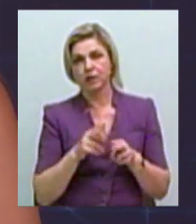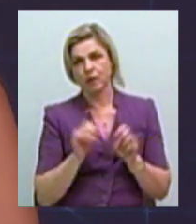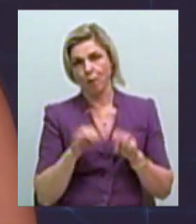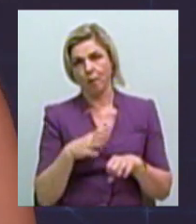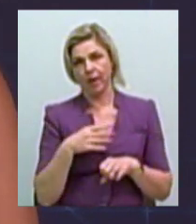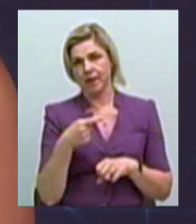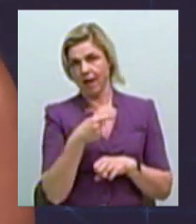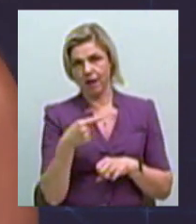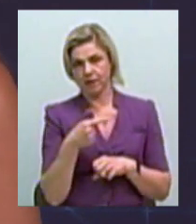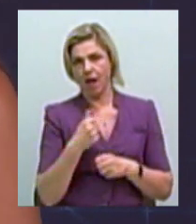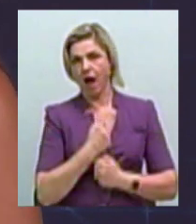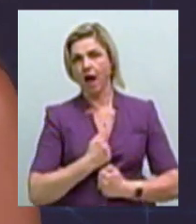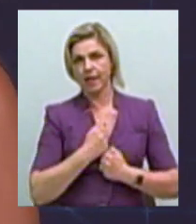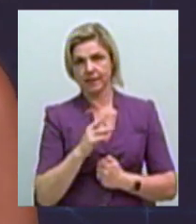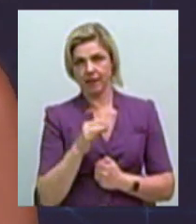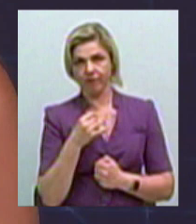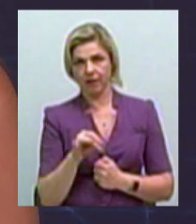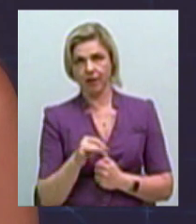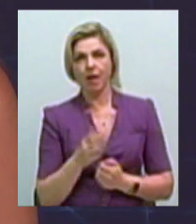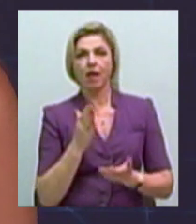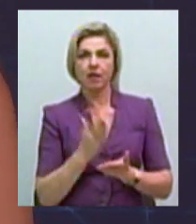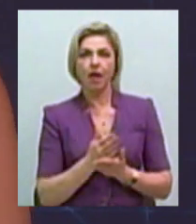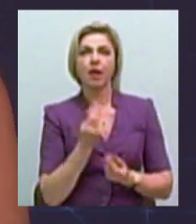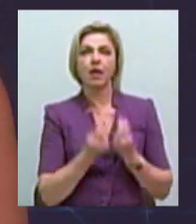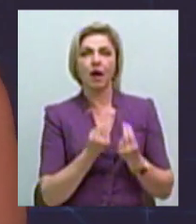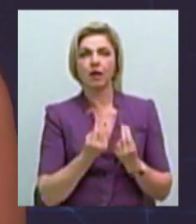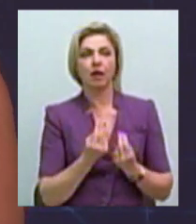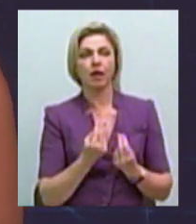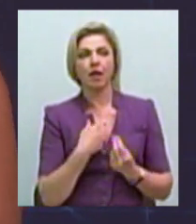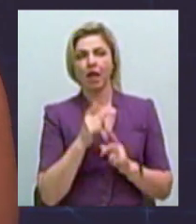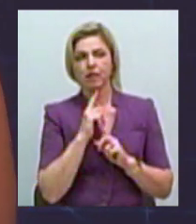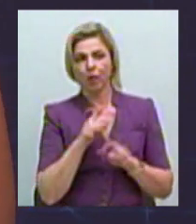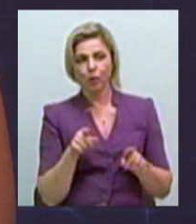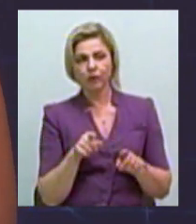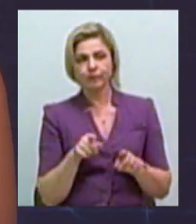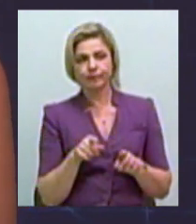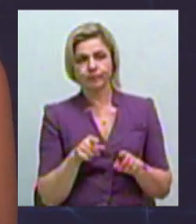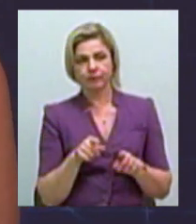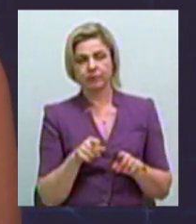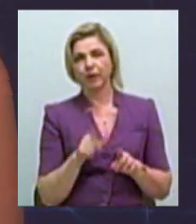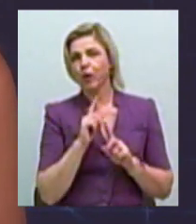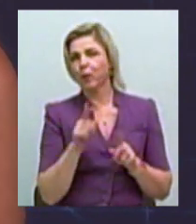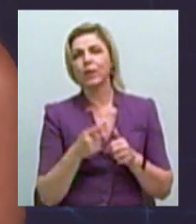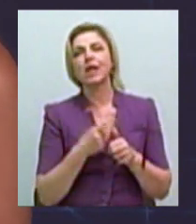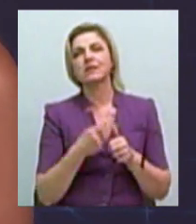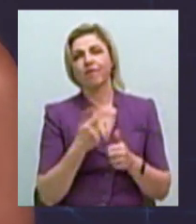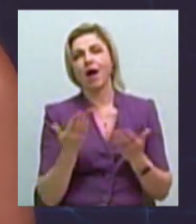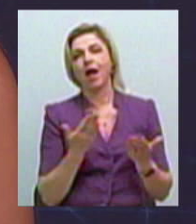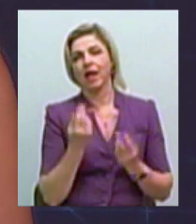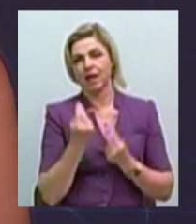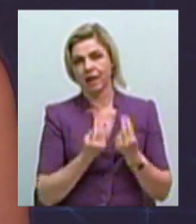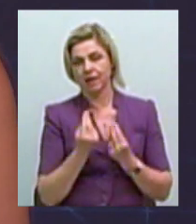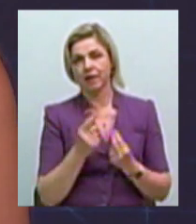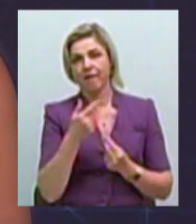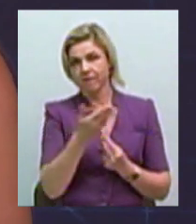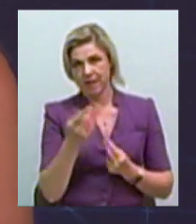негативні наслідки, агресивно я маю на увазі. Є ігри, де, не буду називати це не в рамках реклами, так не буду їх називати, але ви прекрасно знаєте, що є